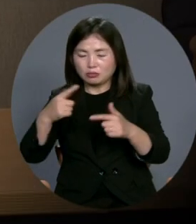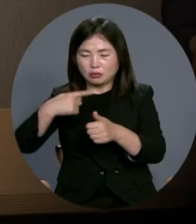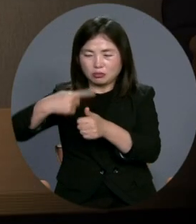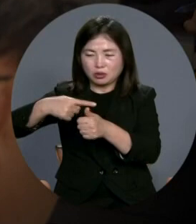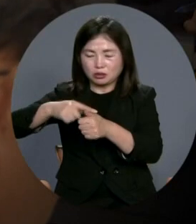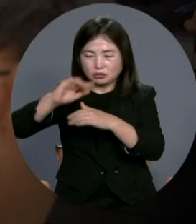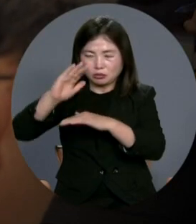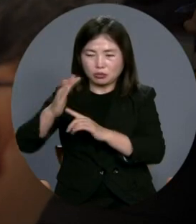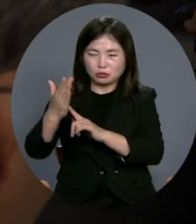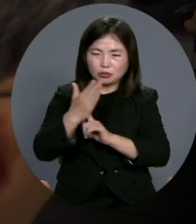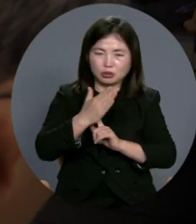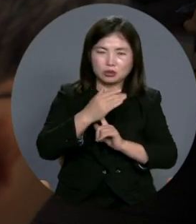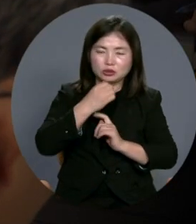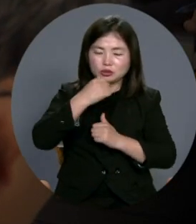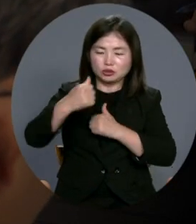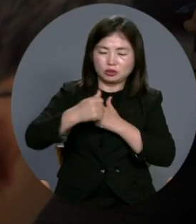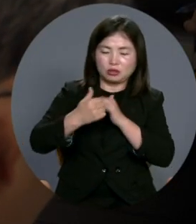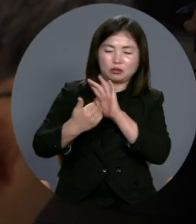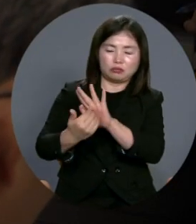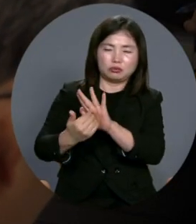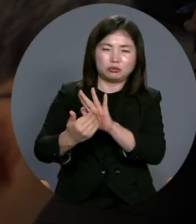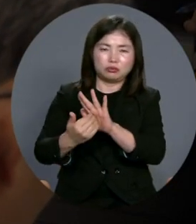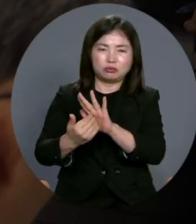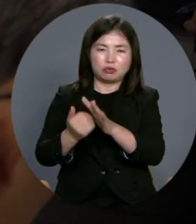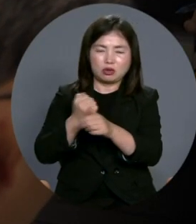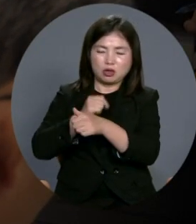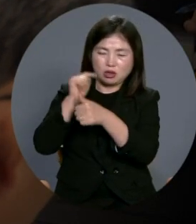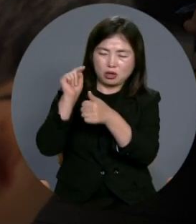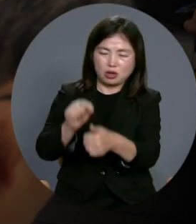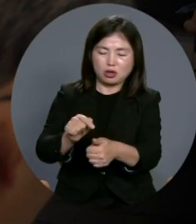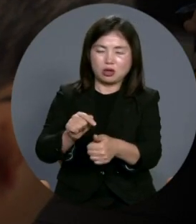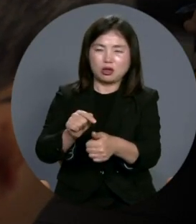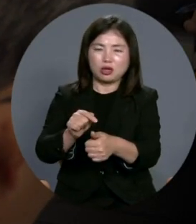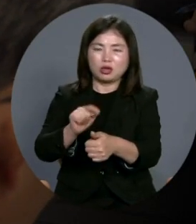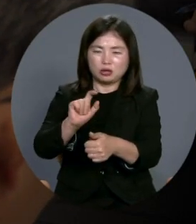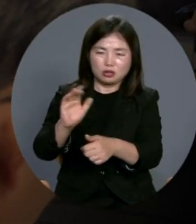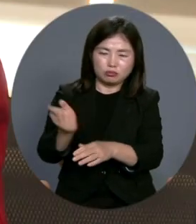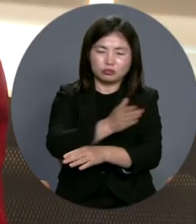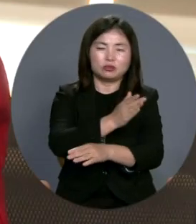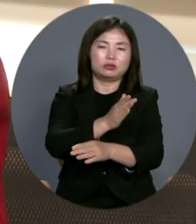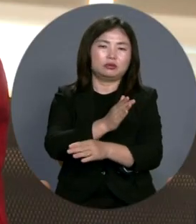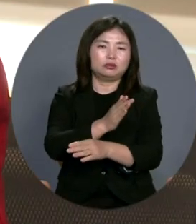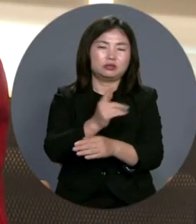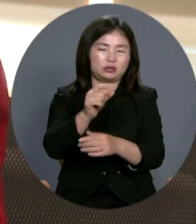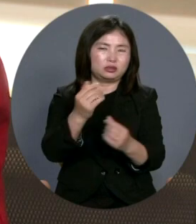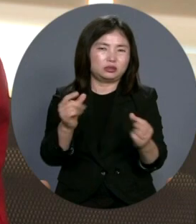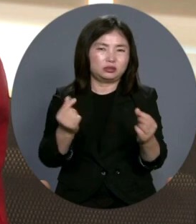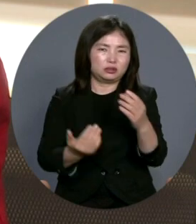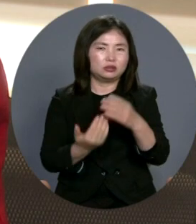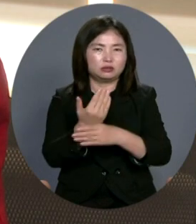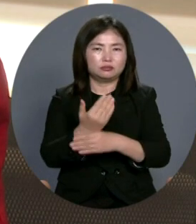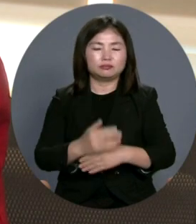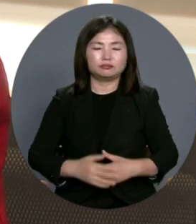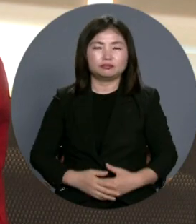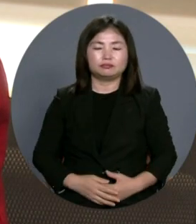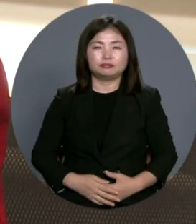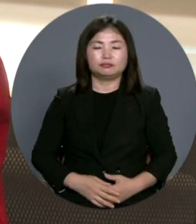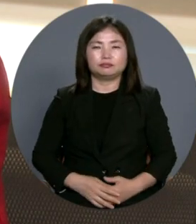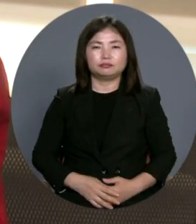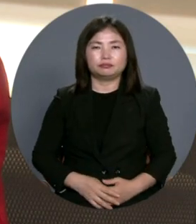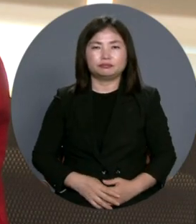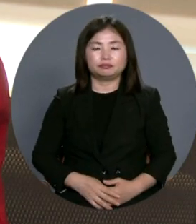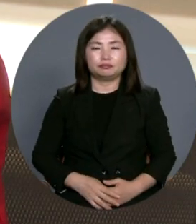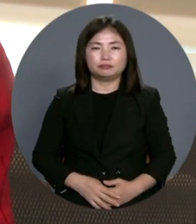보도에 취재거부 등 강력한 대응을 검토하라고 지시한 뒤 벌어진 일입니다 MBC